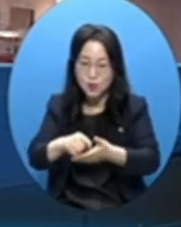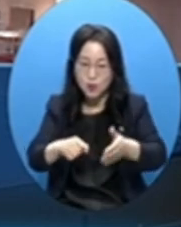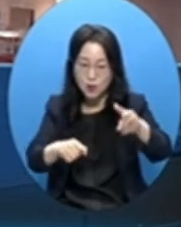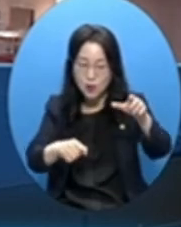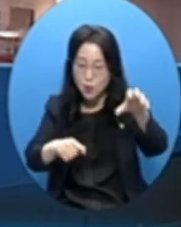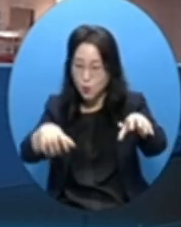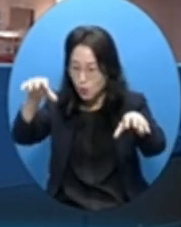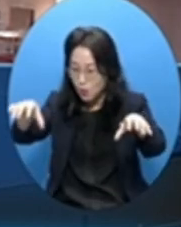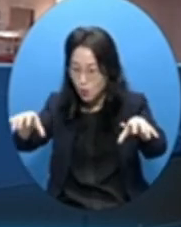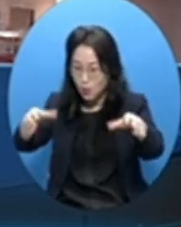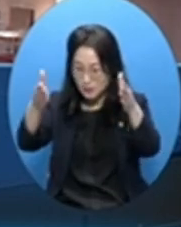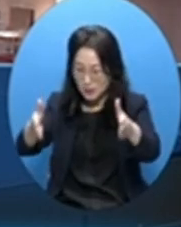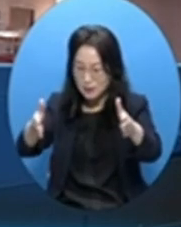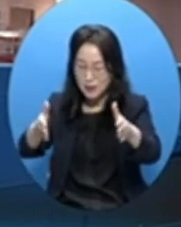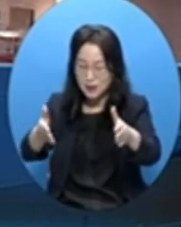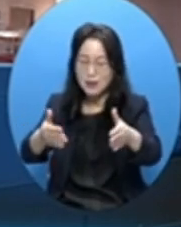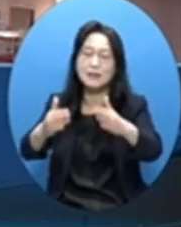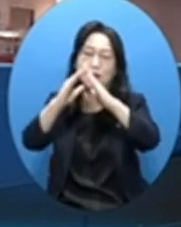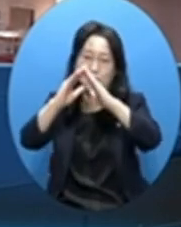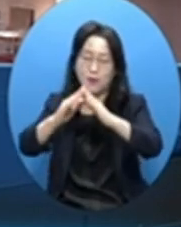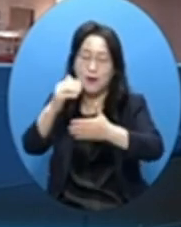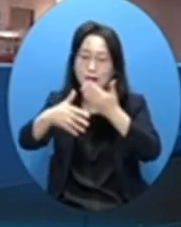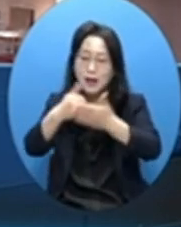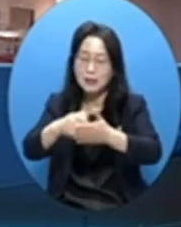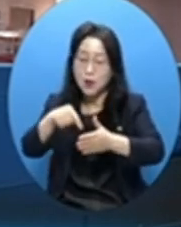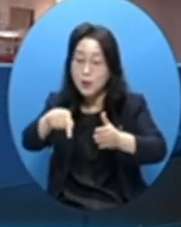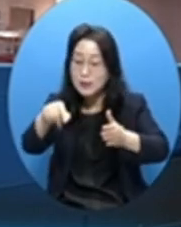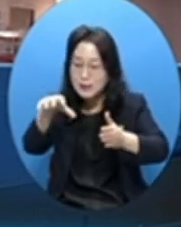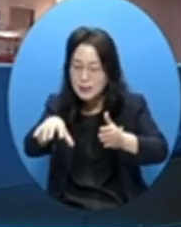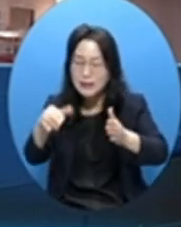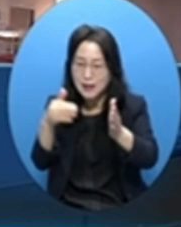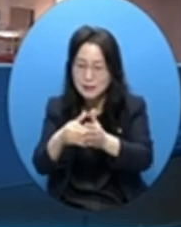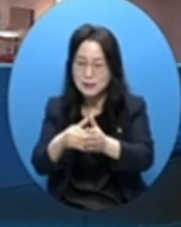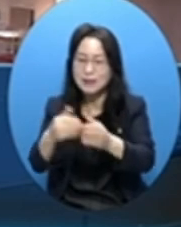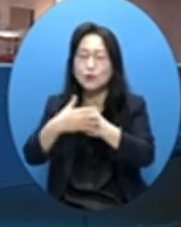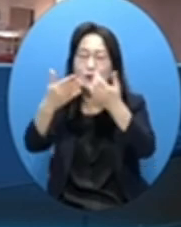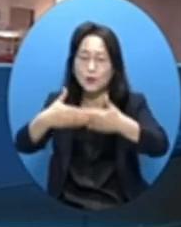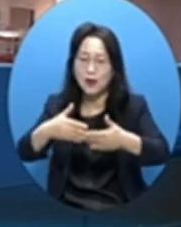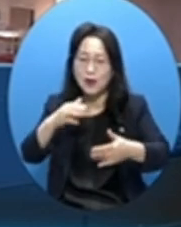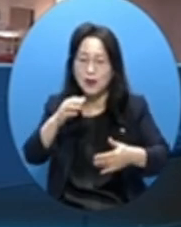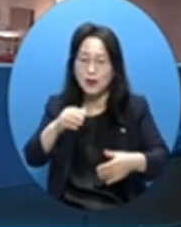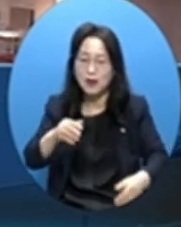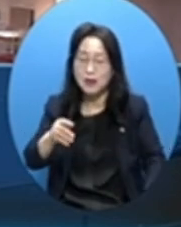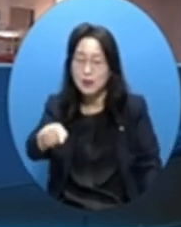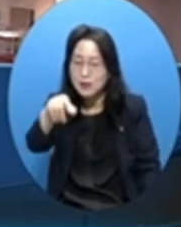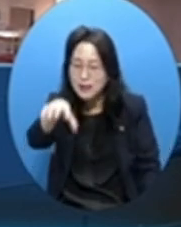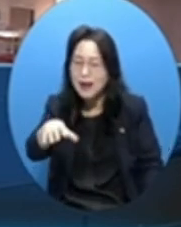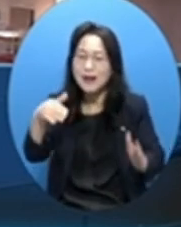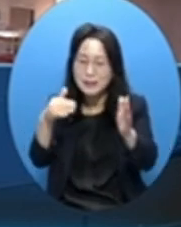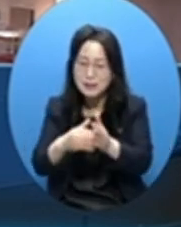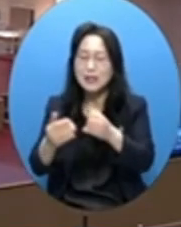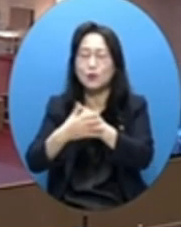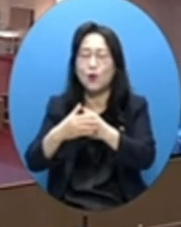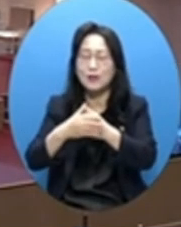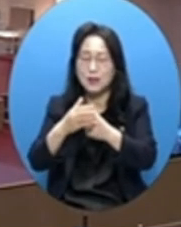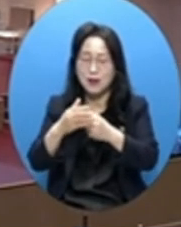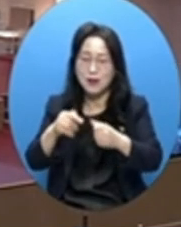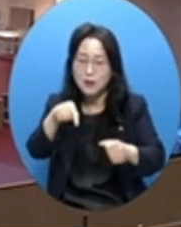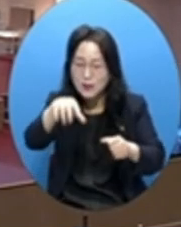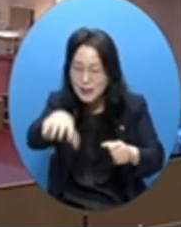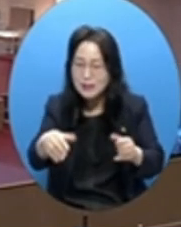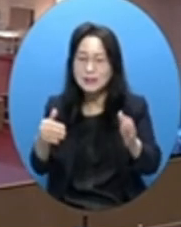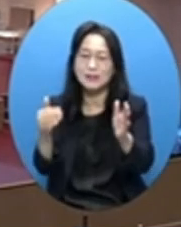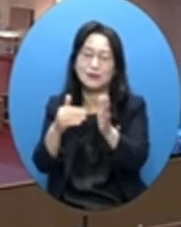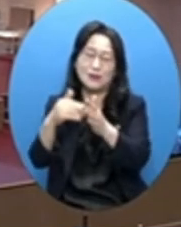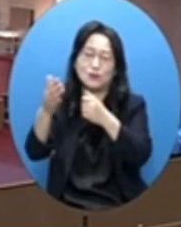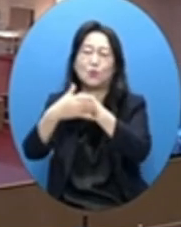얇게 서열 까지 우리를 도시였다 하고 그 이름을 에벤에셀의 라한이 라 여기까지 우리를 도 없었다 10가지